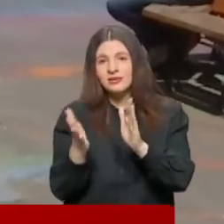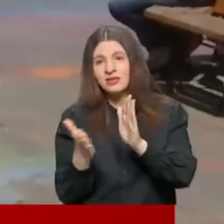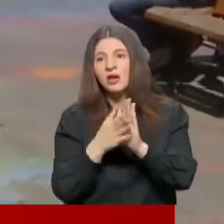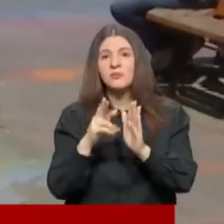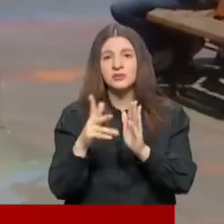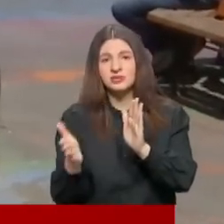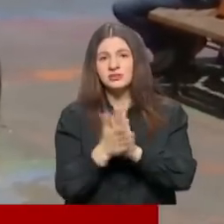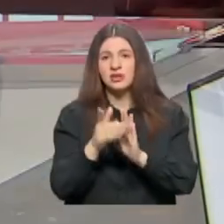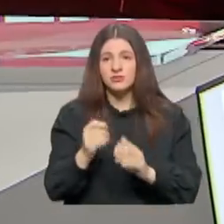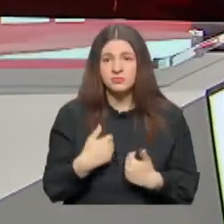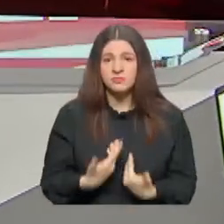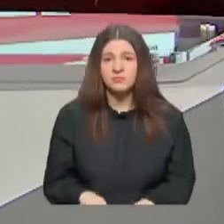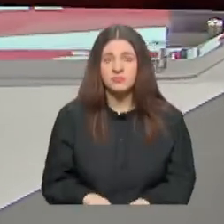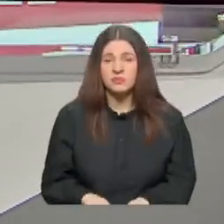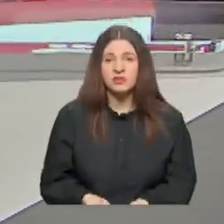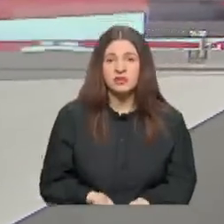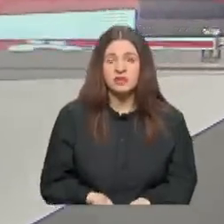ben.